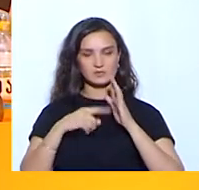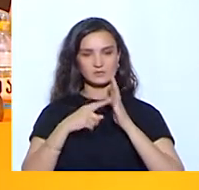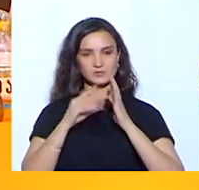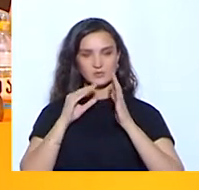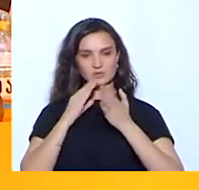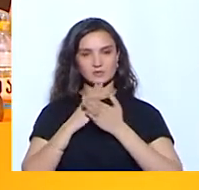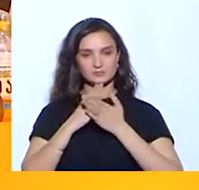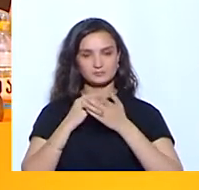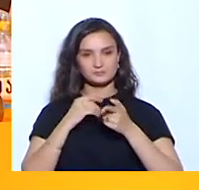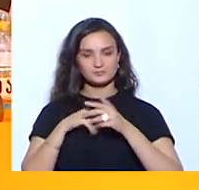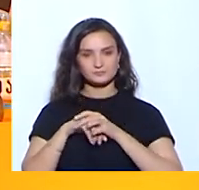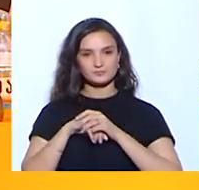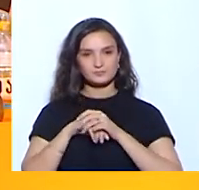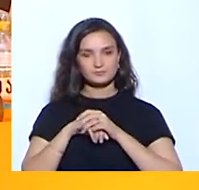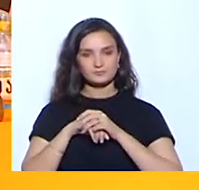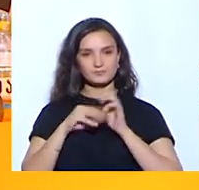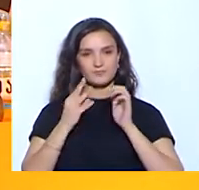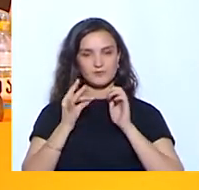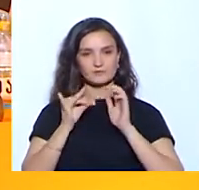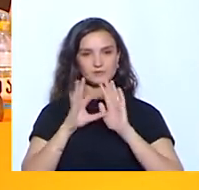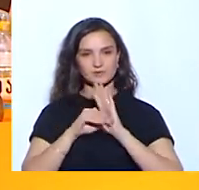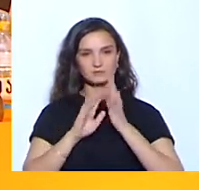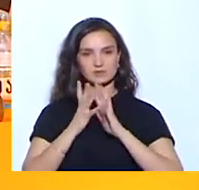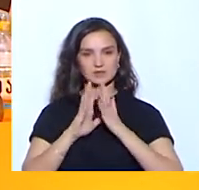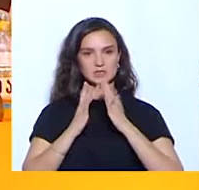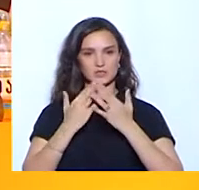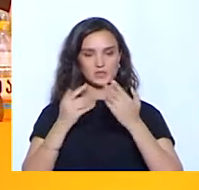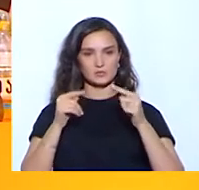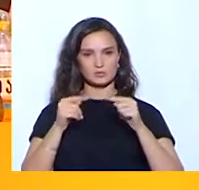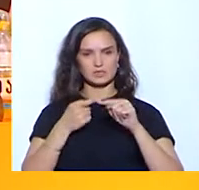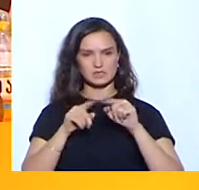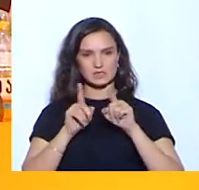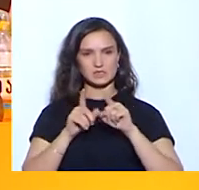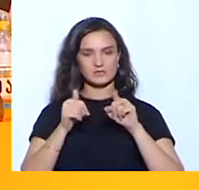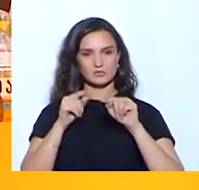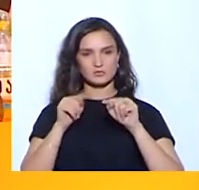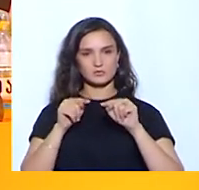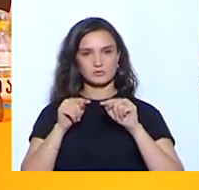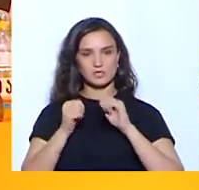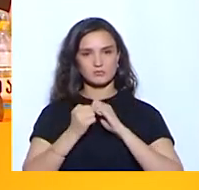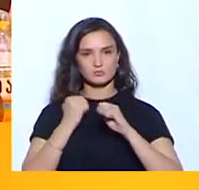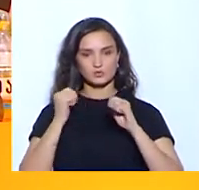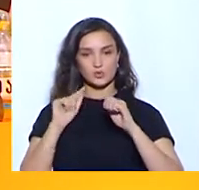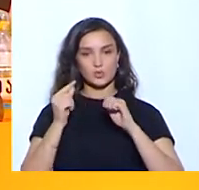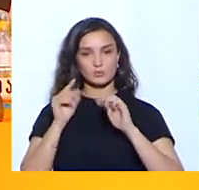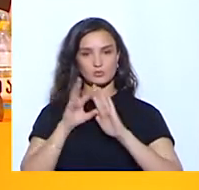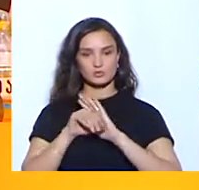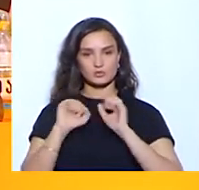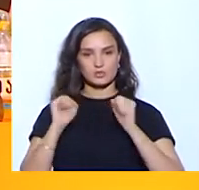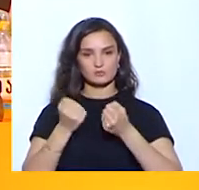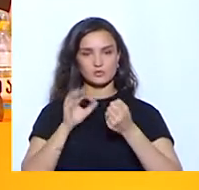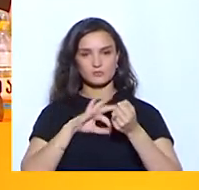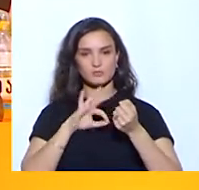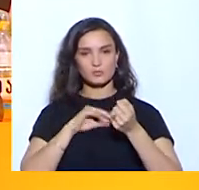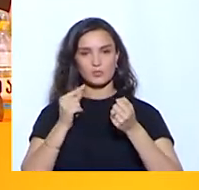როდესაც არსებობს ხოლმე. შვიაში არის მცენარეული ბოჭკო, ისევე როგორც გამომშრალ ლობიოში, აი ზამთარში რო